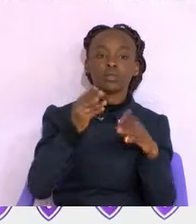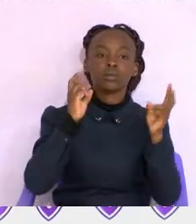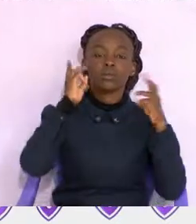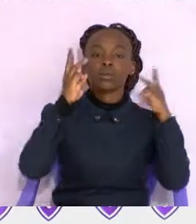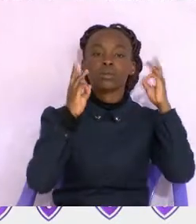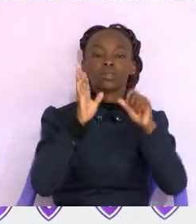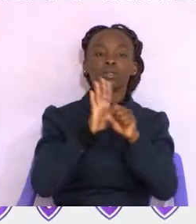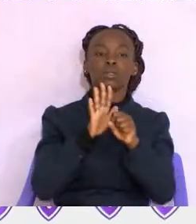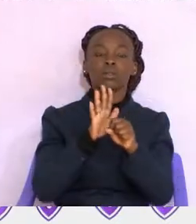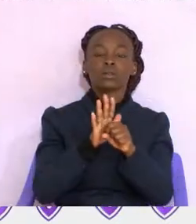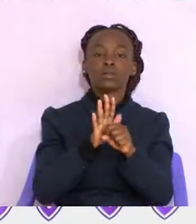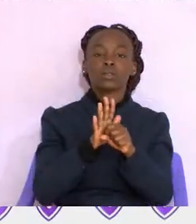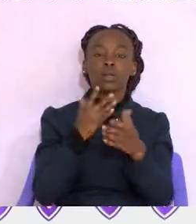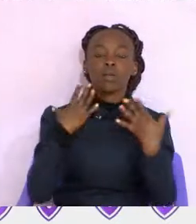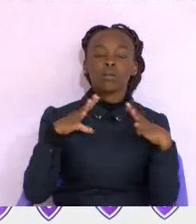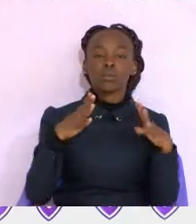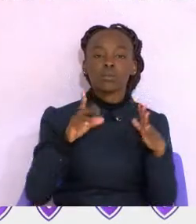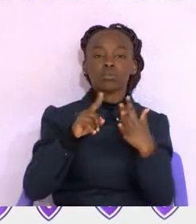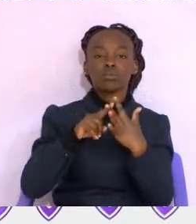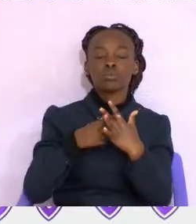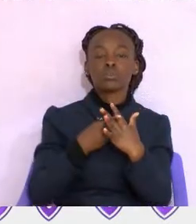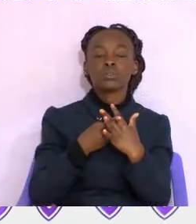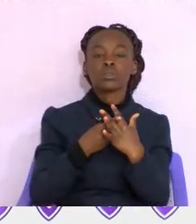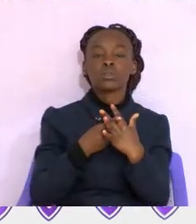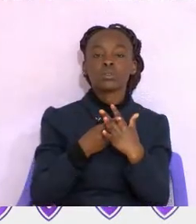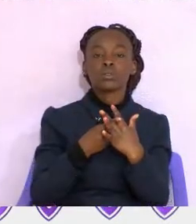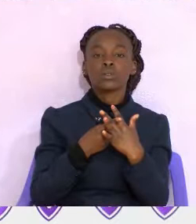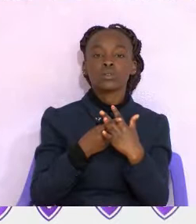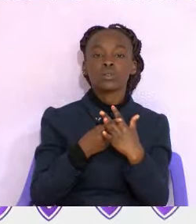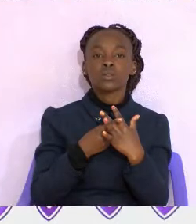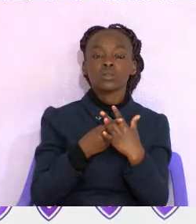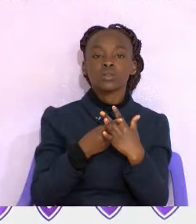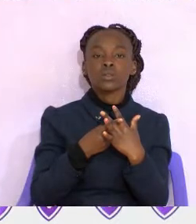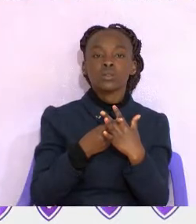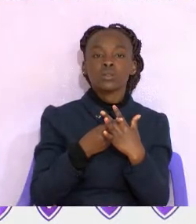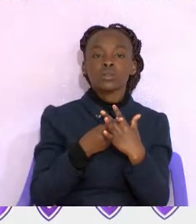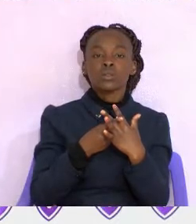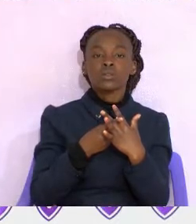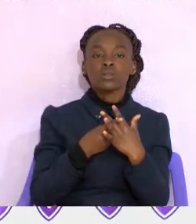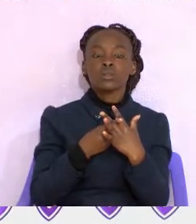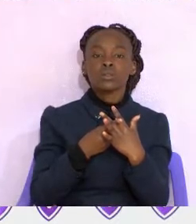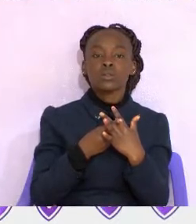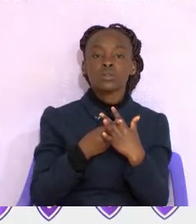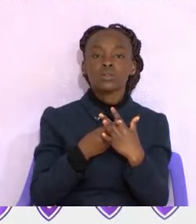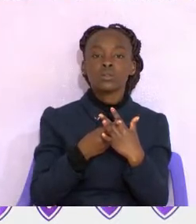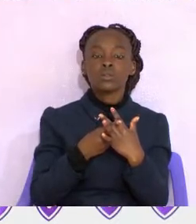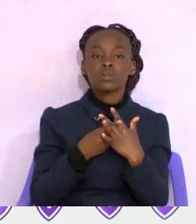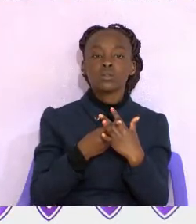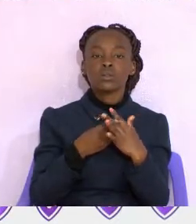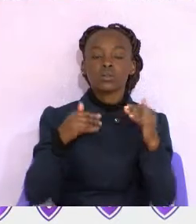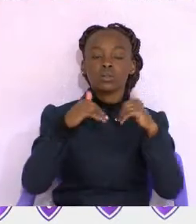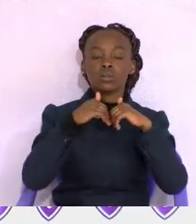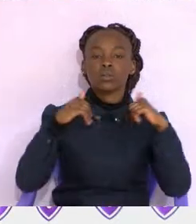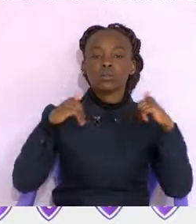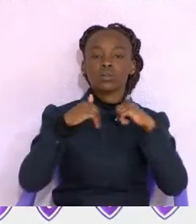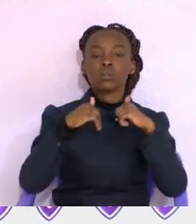ikainuka. Wapendwa, watu walianza kufunga chakula, watu hawakukuwa na itanga jina la Mungu. Watu wakaanza kujitenga wakiwa